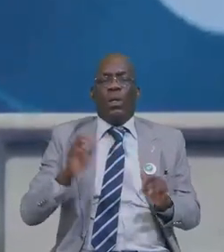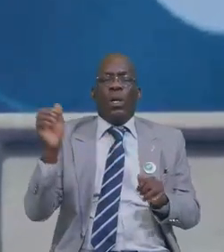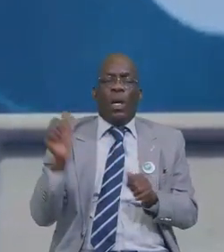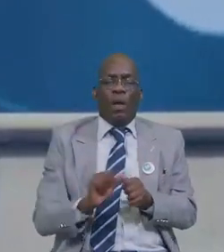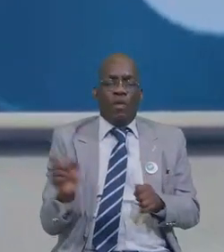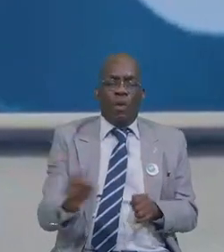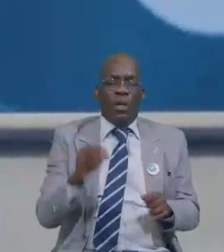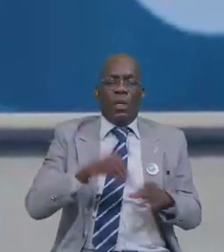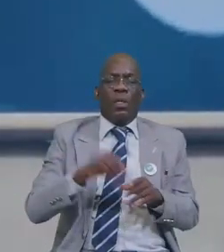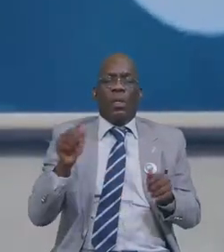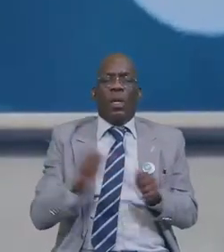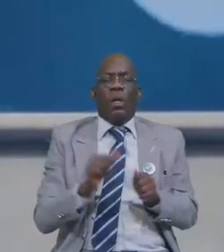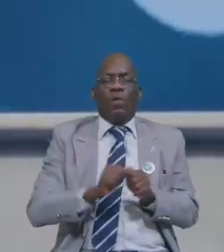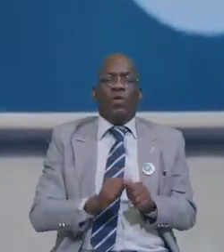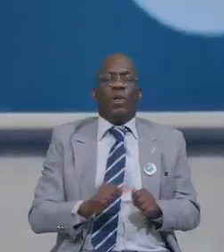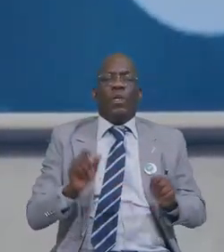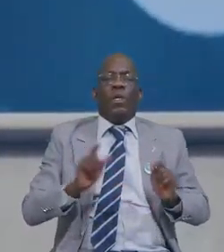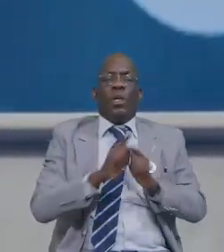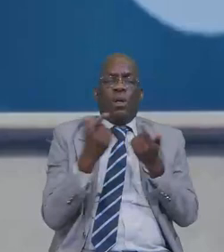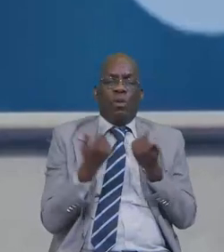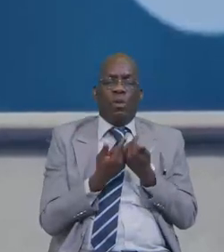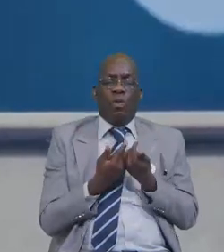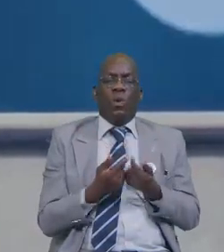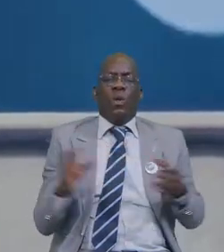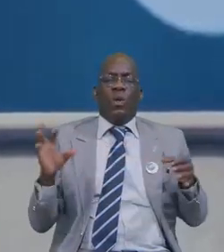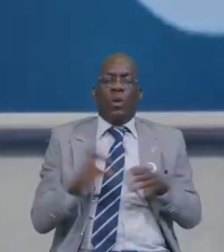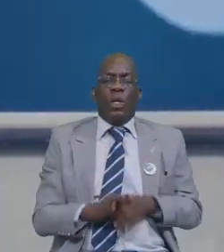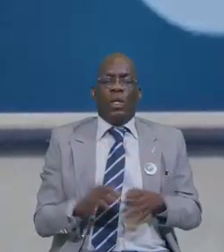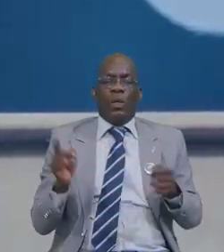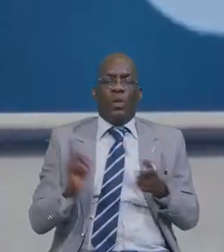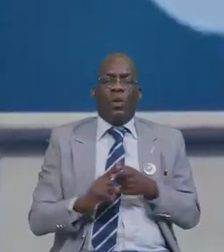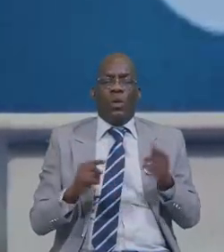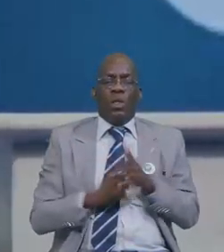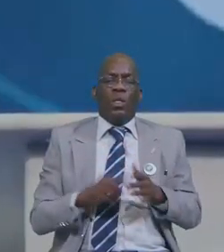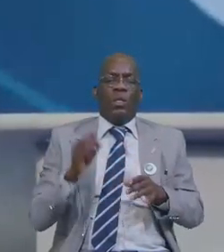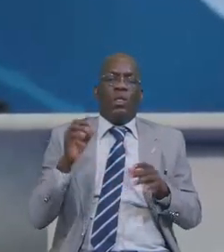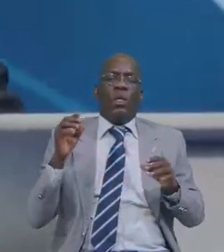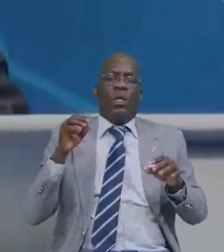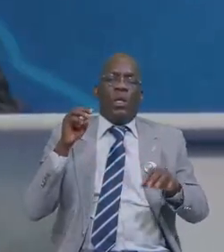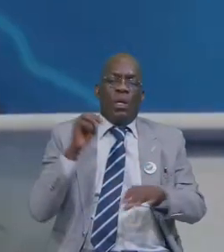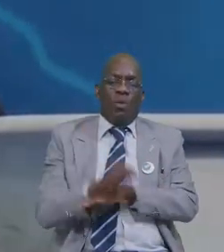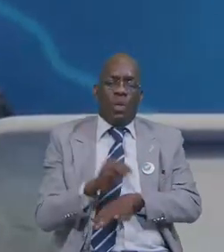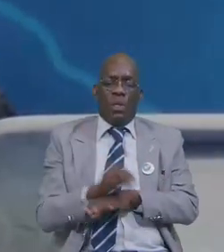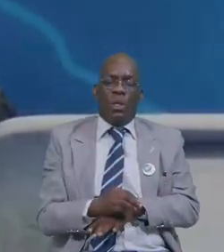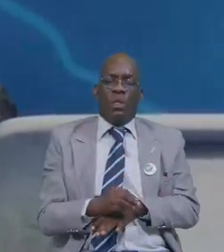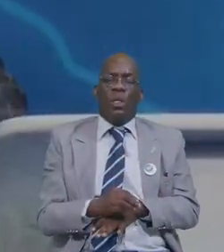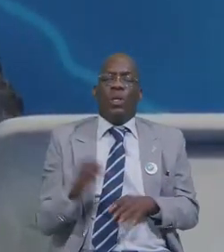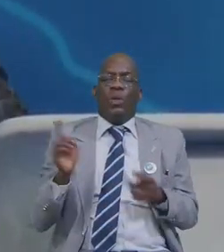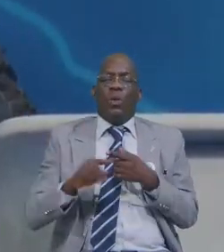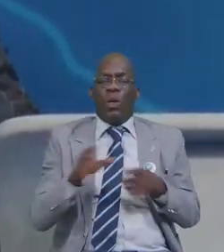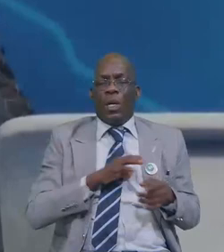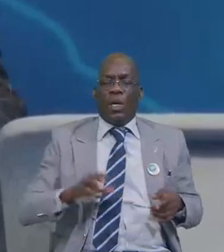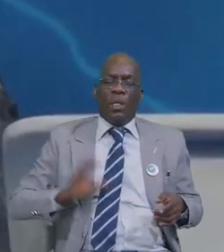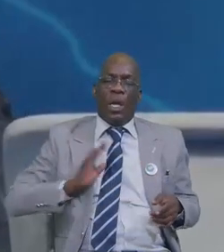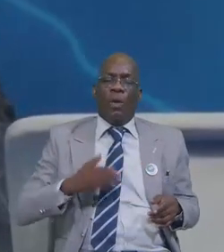tous ceux qui sont dans les assemblées, qui sont connectés au message et à Christ notre Sauveur, maintenant,